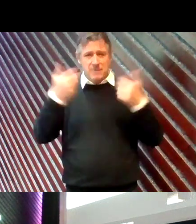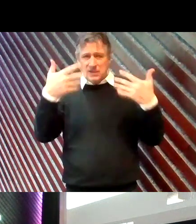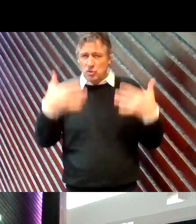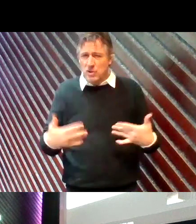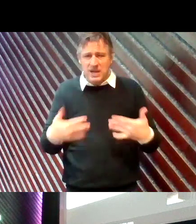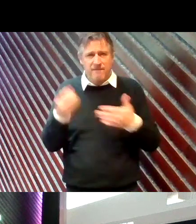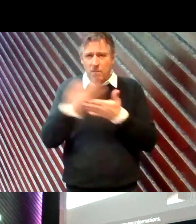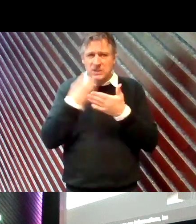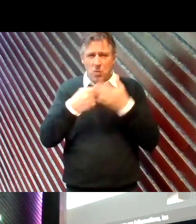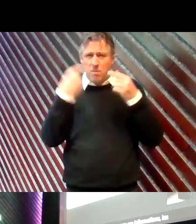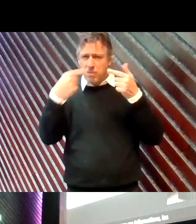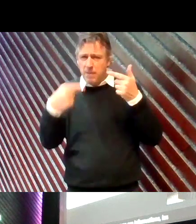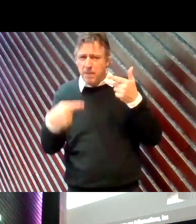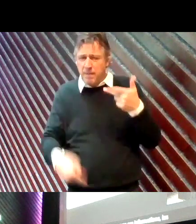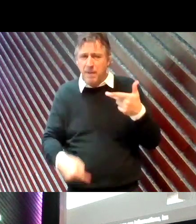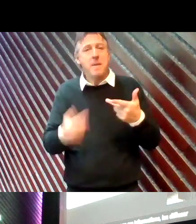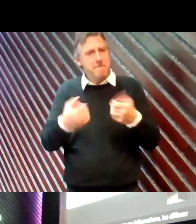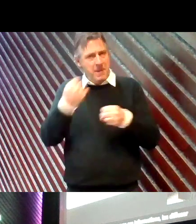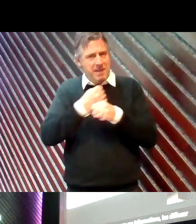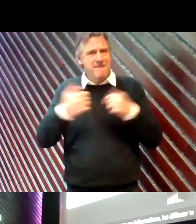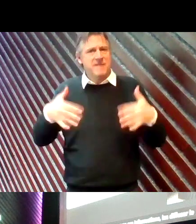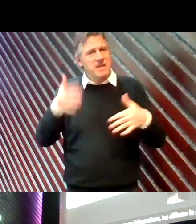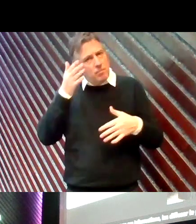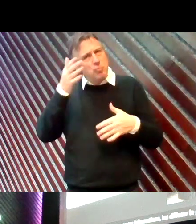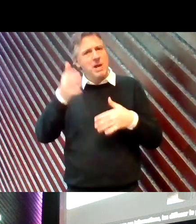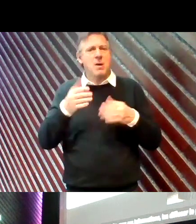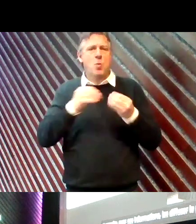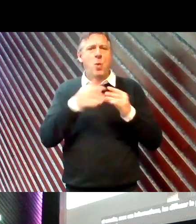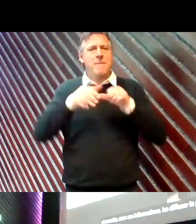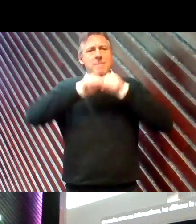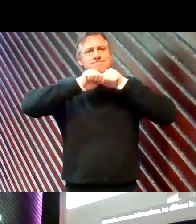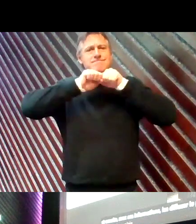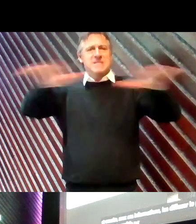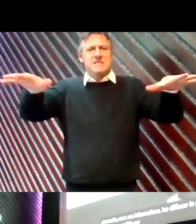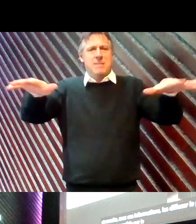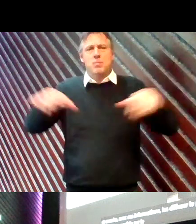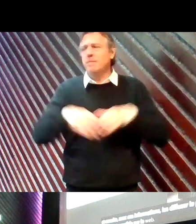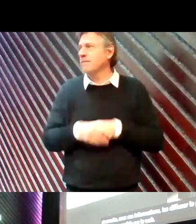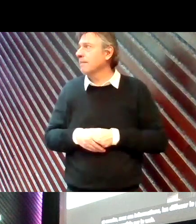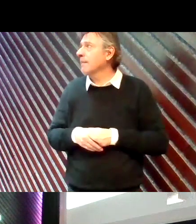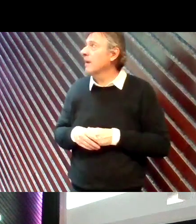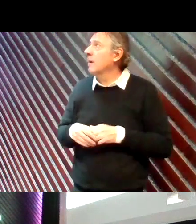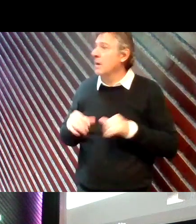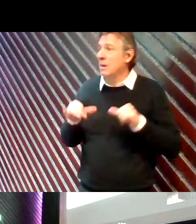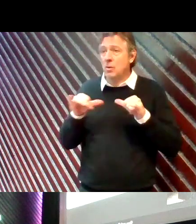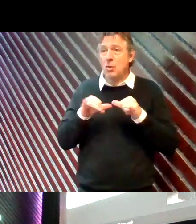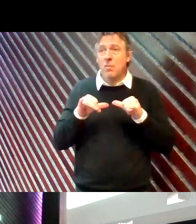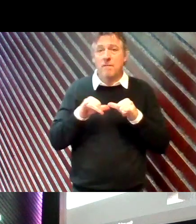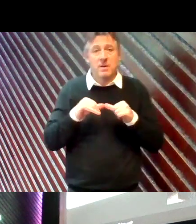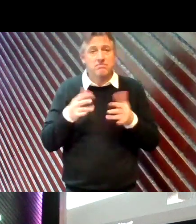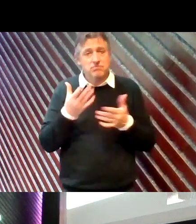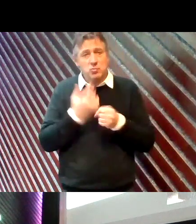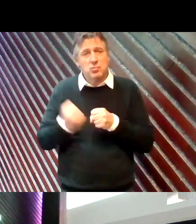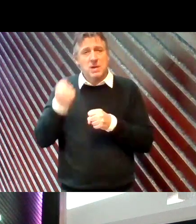le plus largement possible sur le web et alors comment faire ça on s'est très vite tourné vers l'open